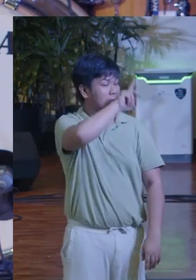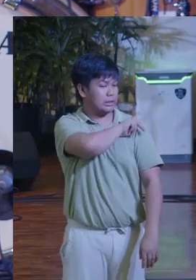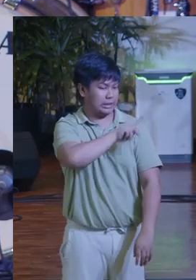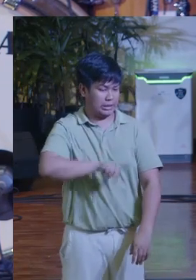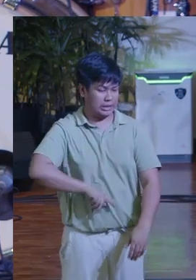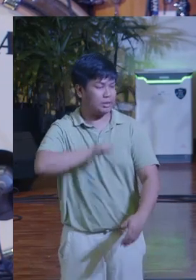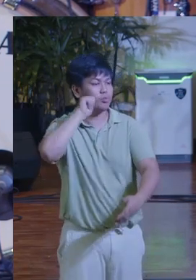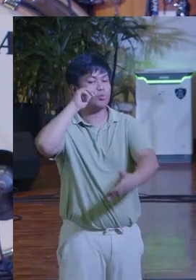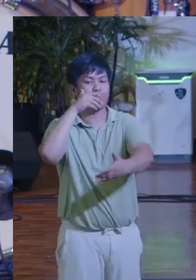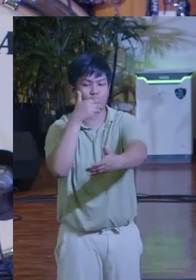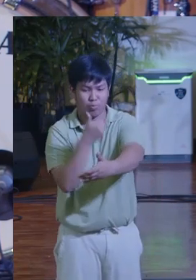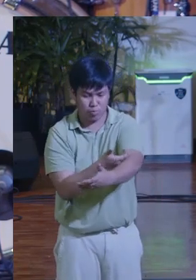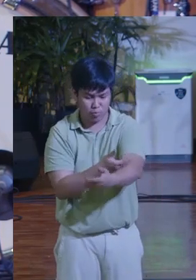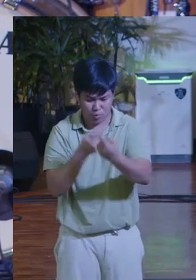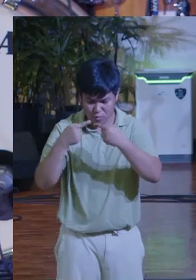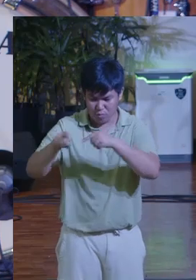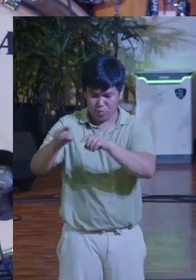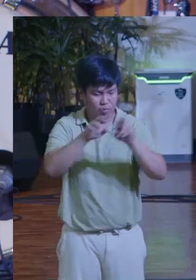at the river,